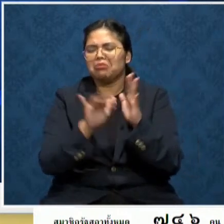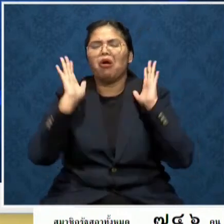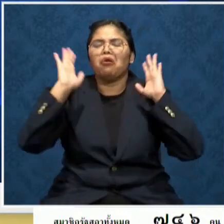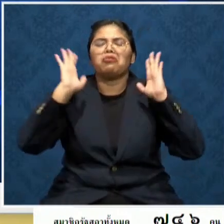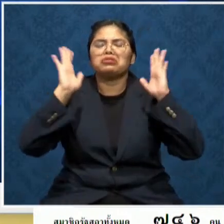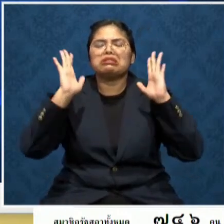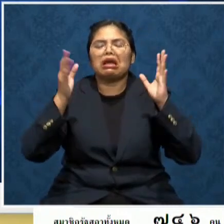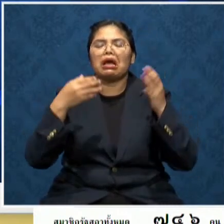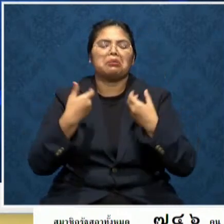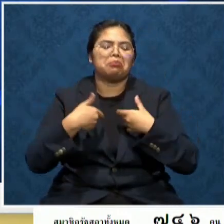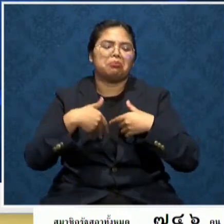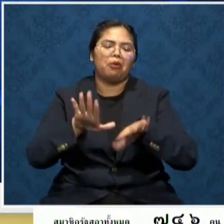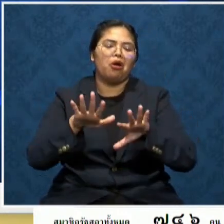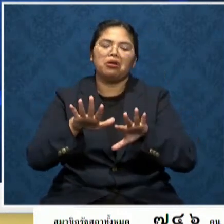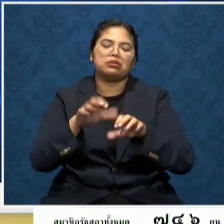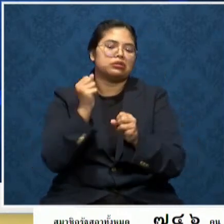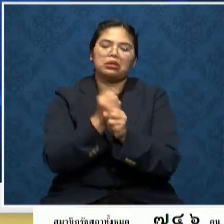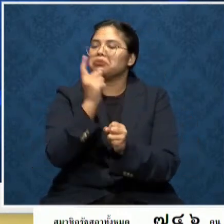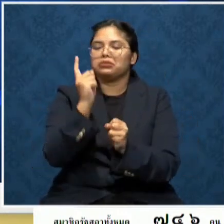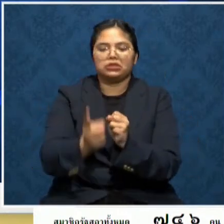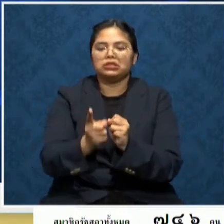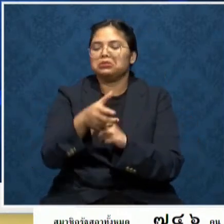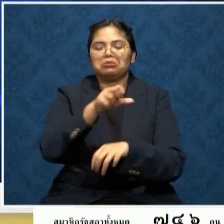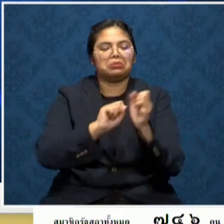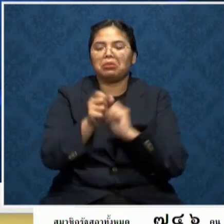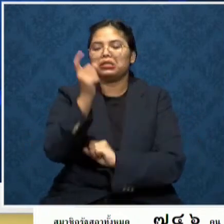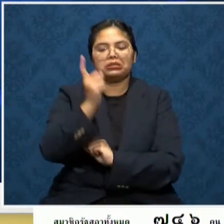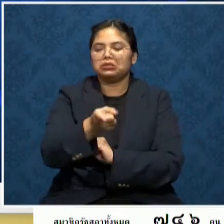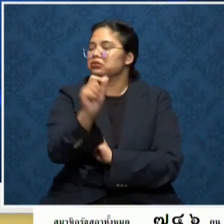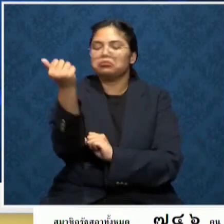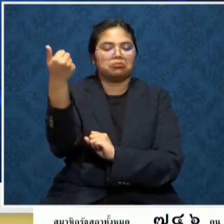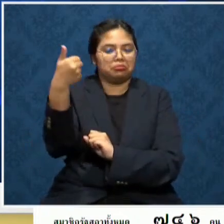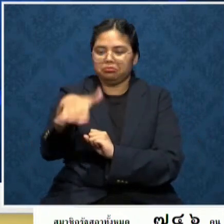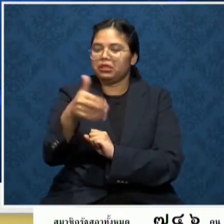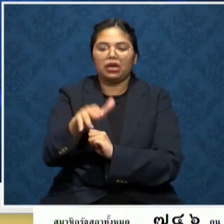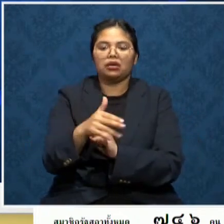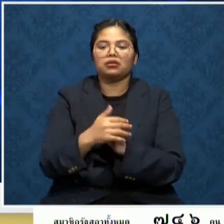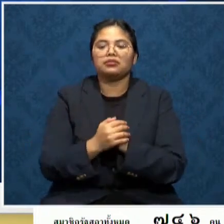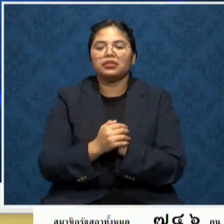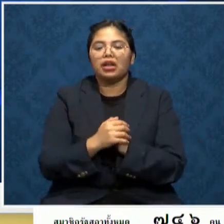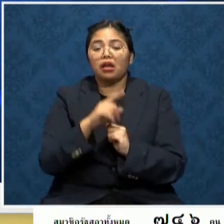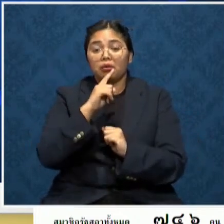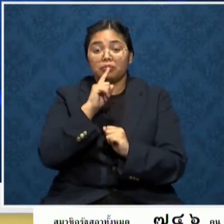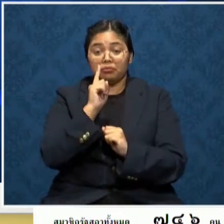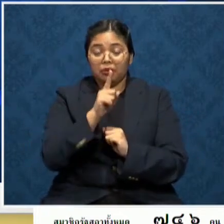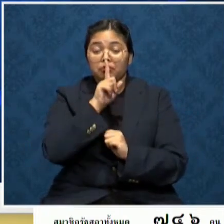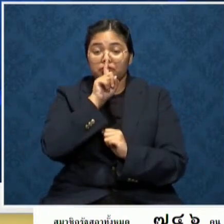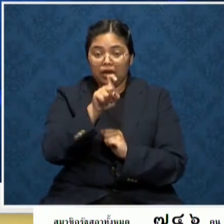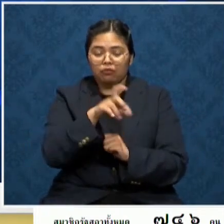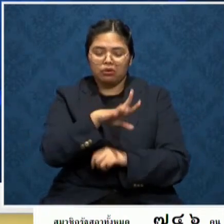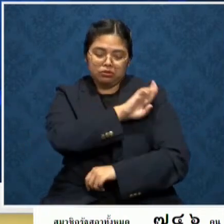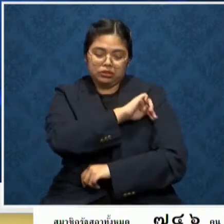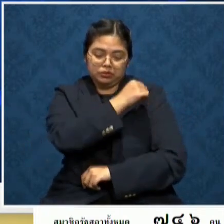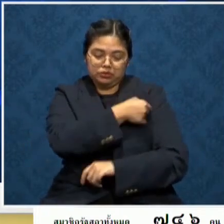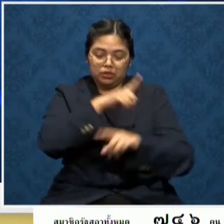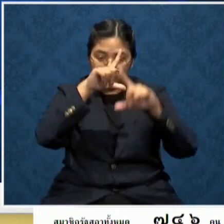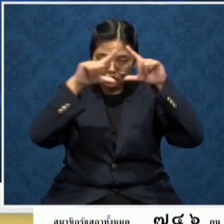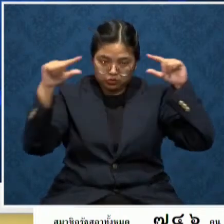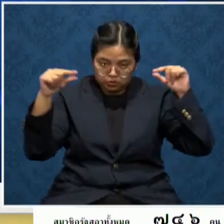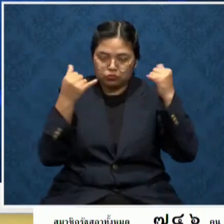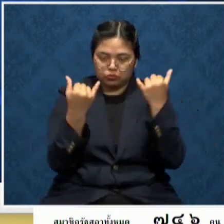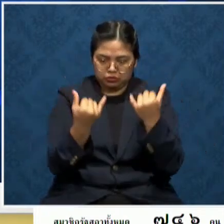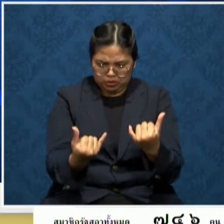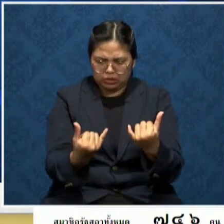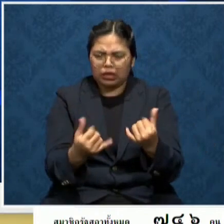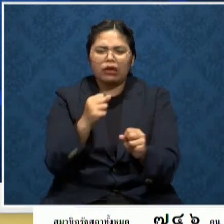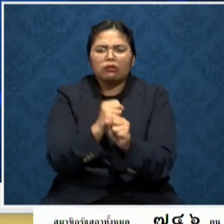้เลยวันนี้ ท่านต้คดไดแล้ว่า ellos concerningภายใ้โดบษะห isterห Garrทเป็อยู่แบบนี้เพราวา